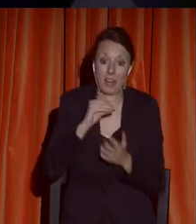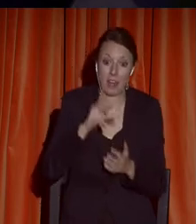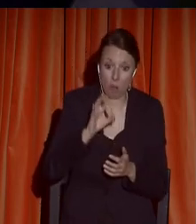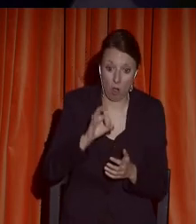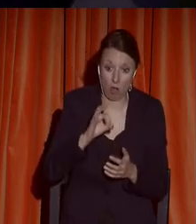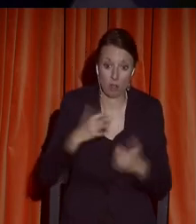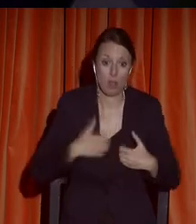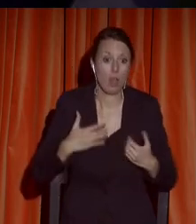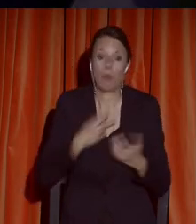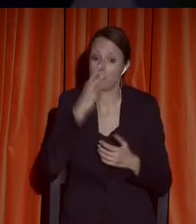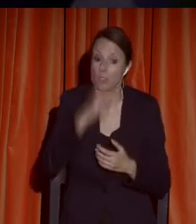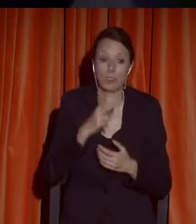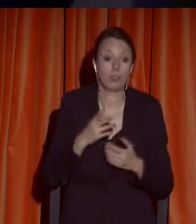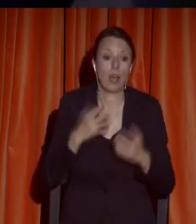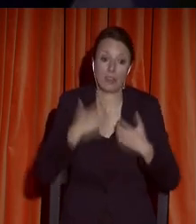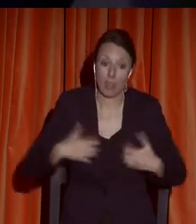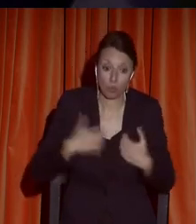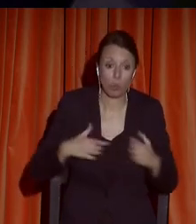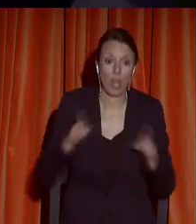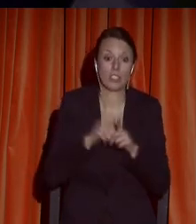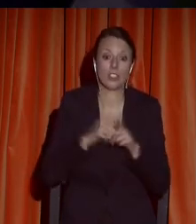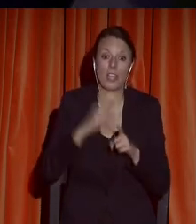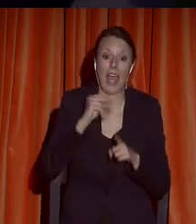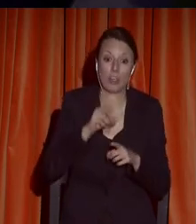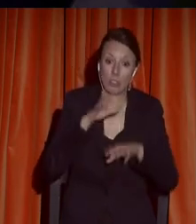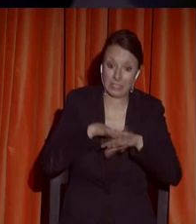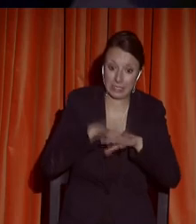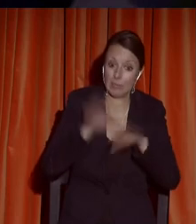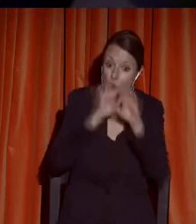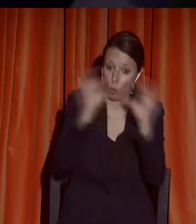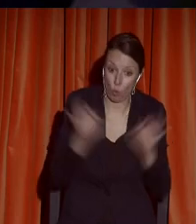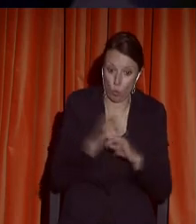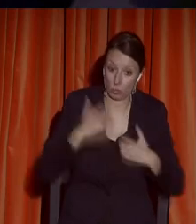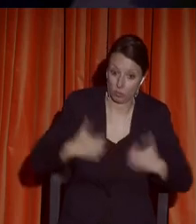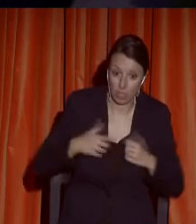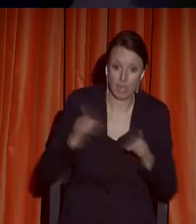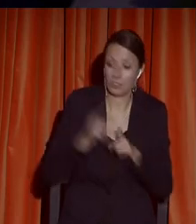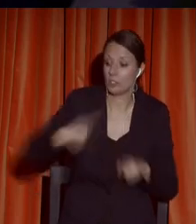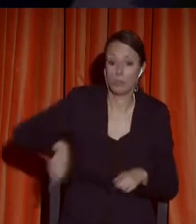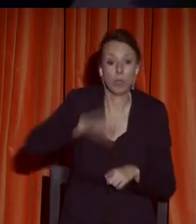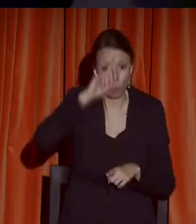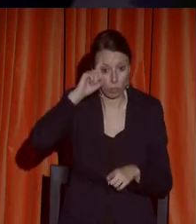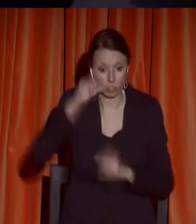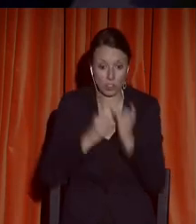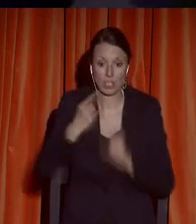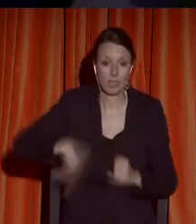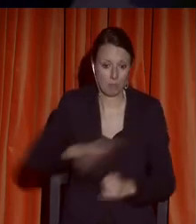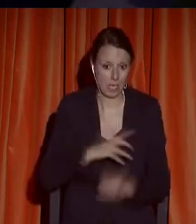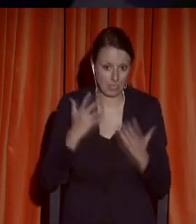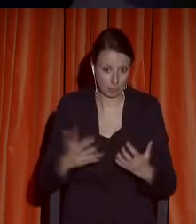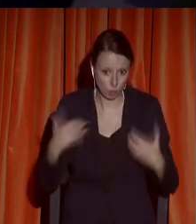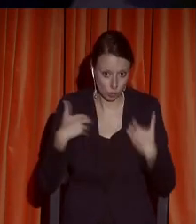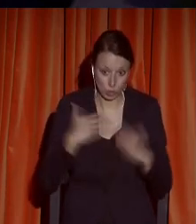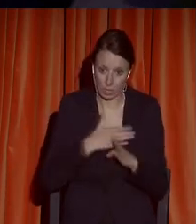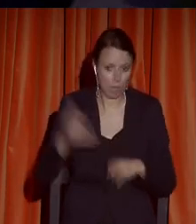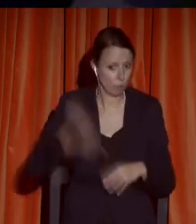ekosystem świata, ale widzimy nas, ludzi, bo to nas dotyka. Jeśli chcemy przeżyć, musimy działać o wiele szybciej. I